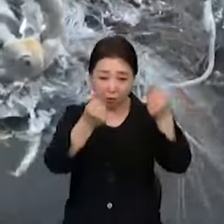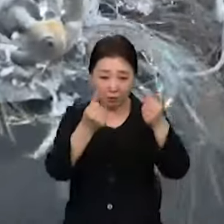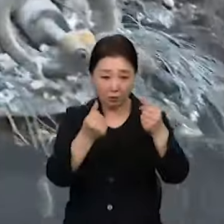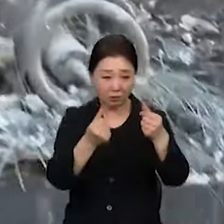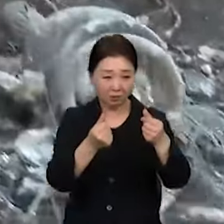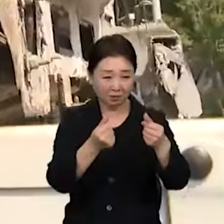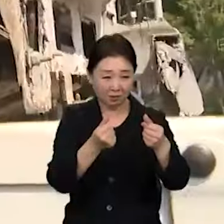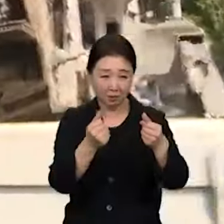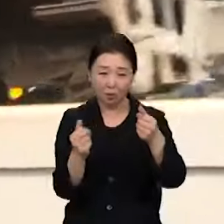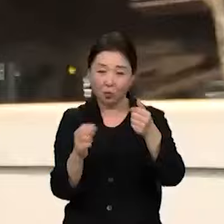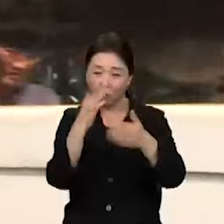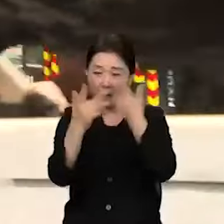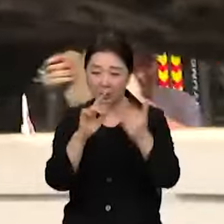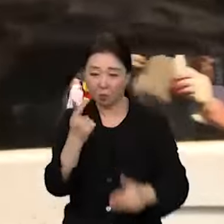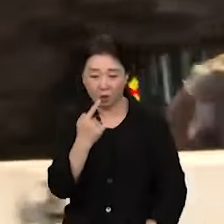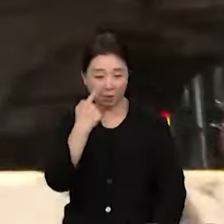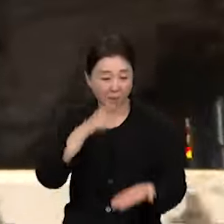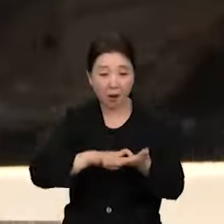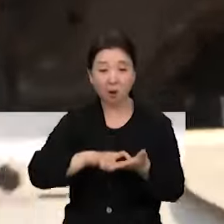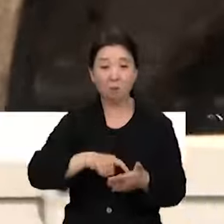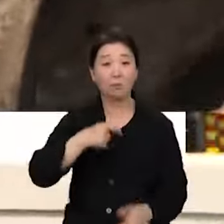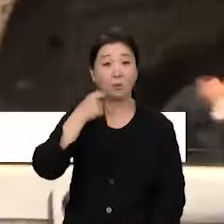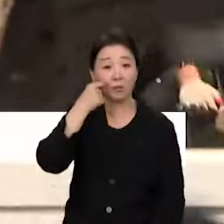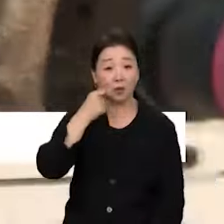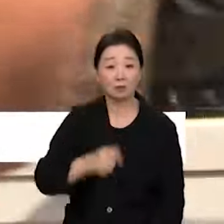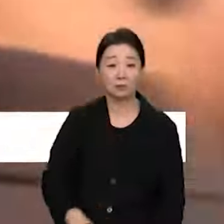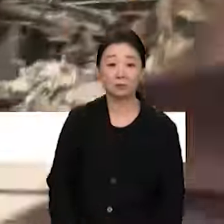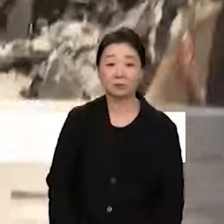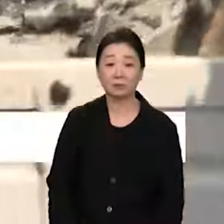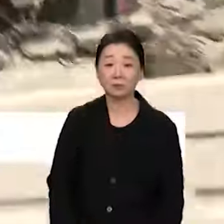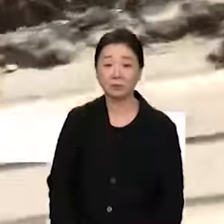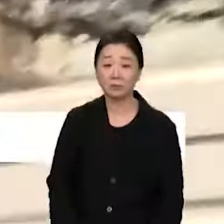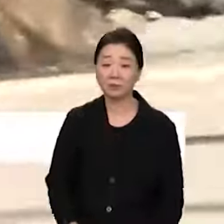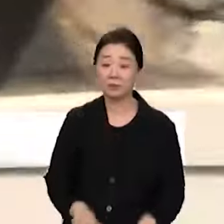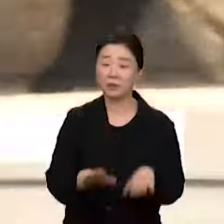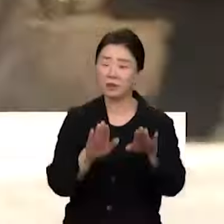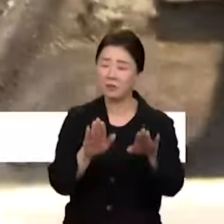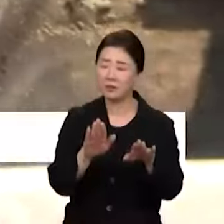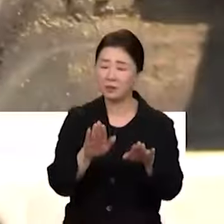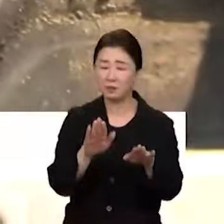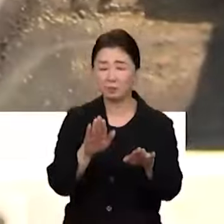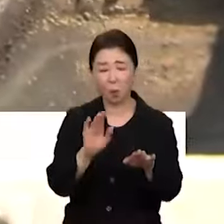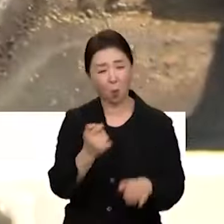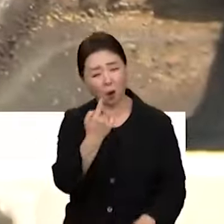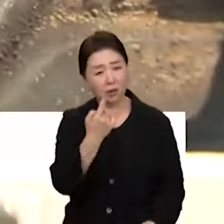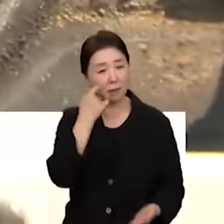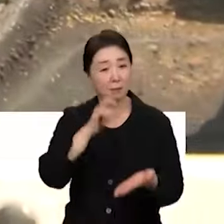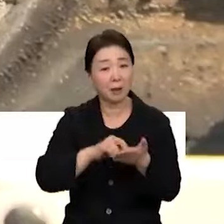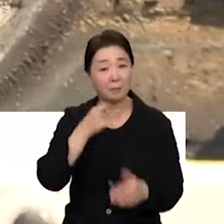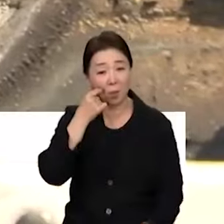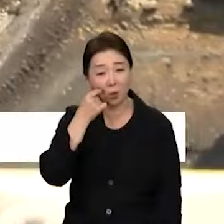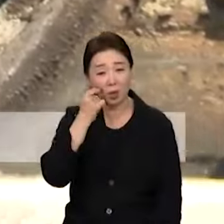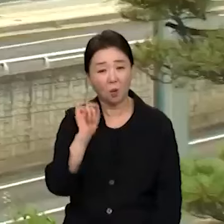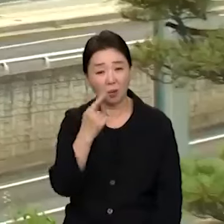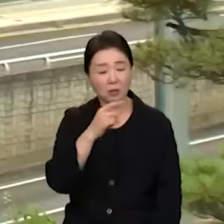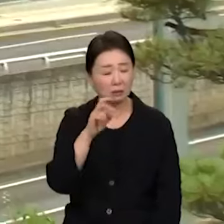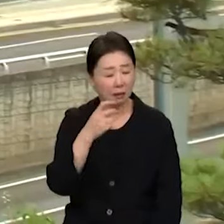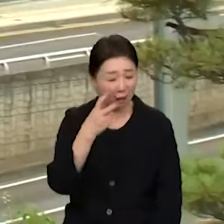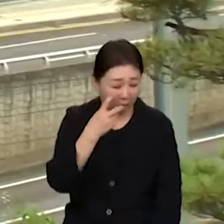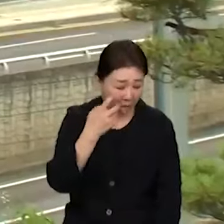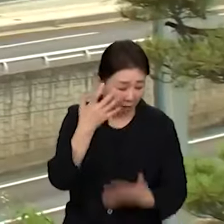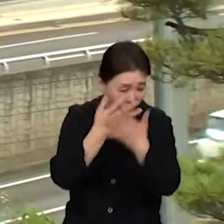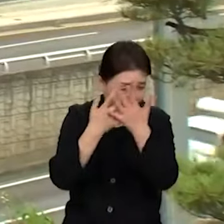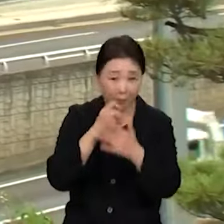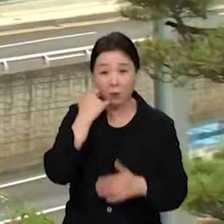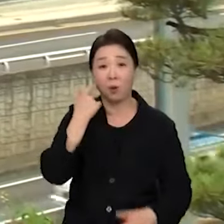규명은 쉽지 않습니다. 현재는 하나도 단정 짓기에는 참 어렵고 원인을 찾기는 훨씬 더 어렵겠죠.